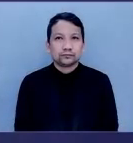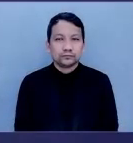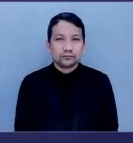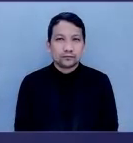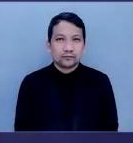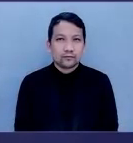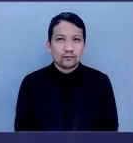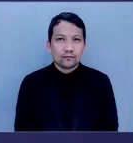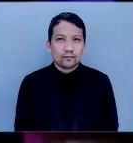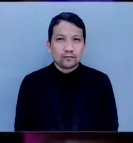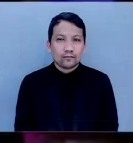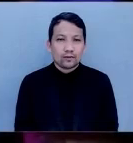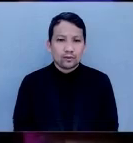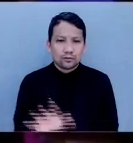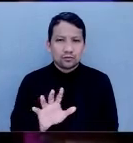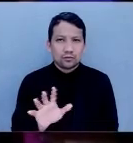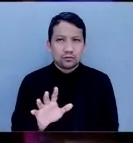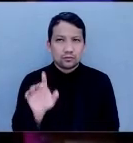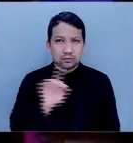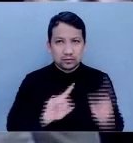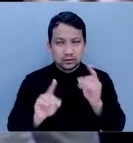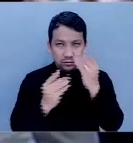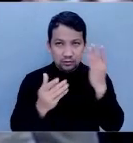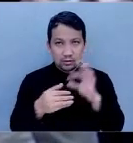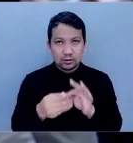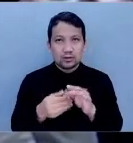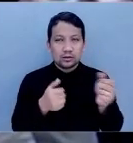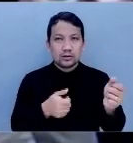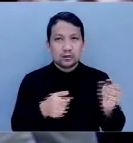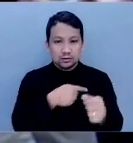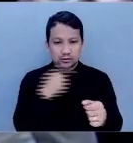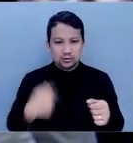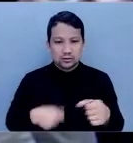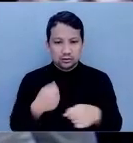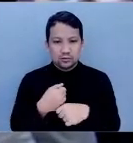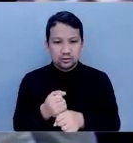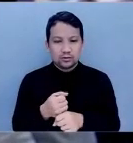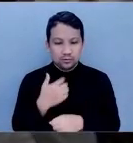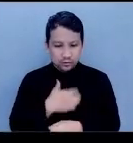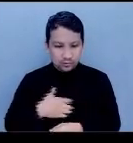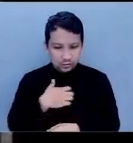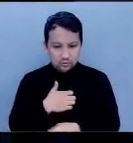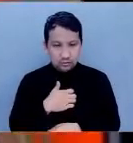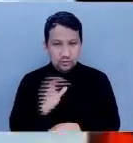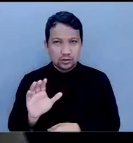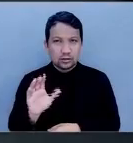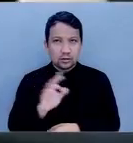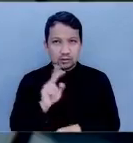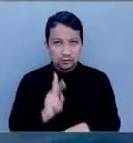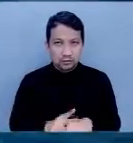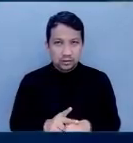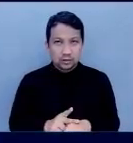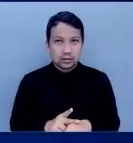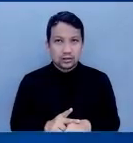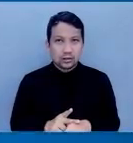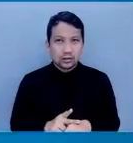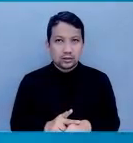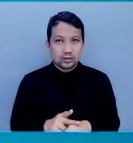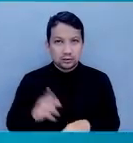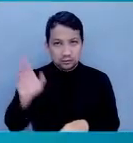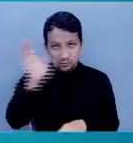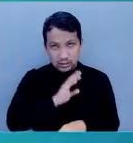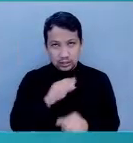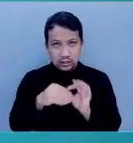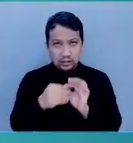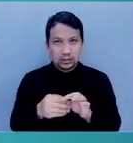Huwag masyadong madrama. Yan ang diretsahang buwelta ng China sa nilulutong reklamo ng Pilipinas kaugnay sa pagkasira ng corals o mga